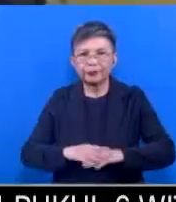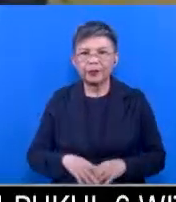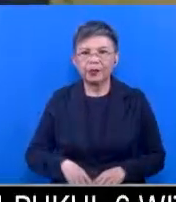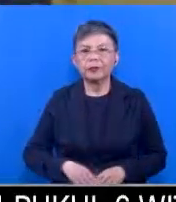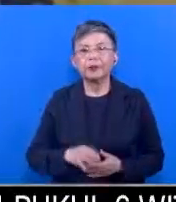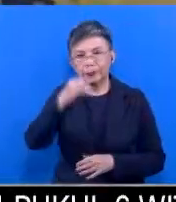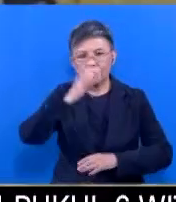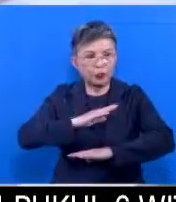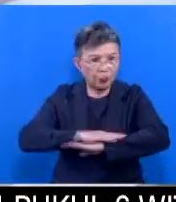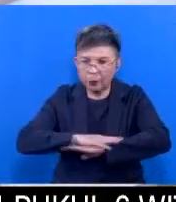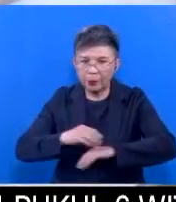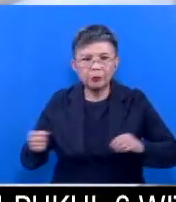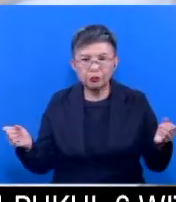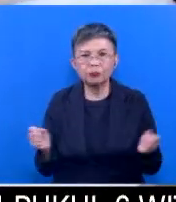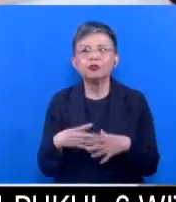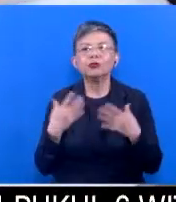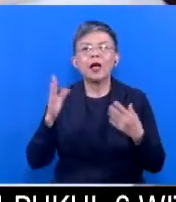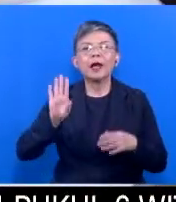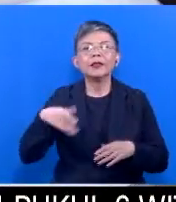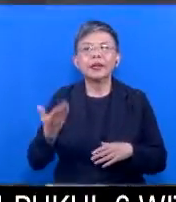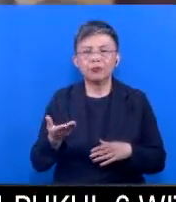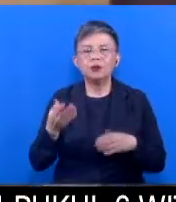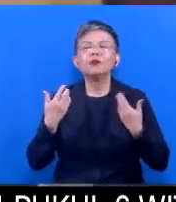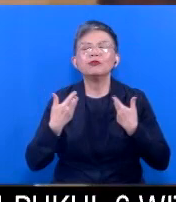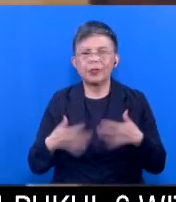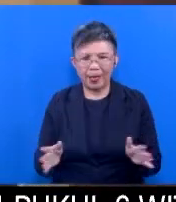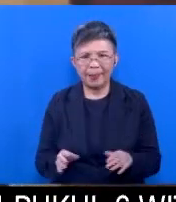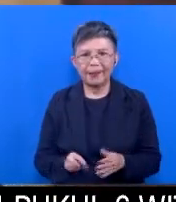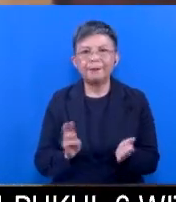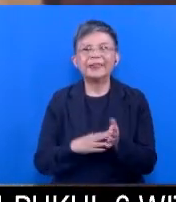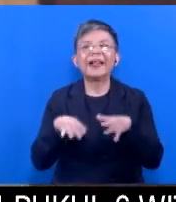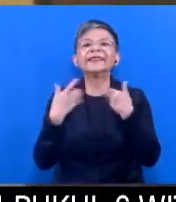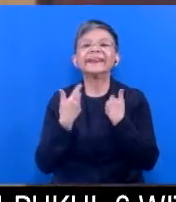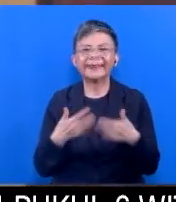Muspika di kantor Polsek Petarukan Sabtu waktu setempat. Tim Liputan, CNN Indonesia.